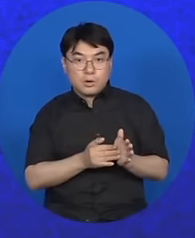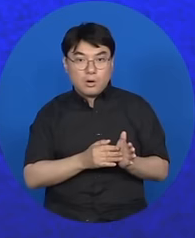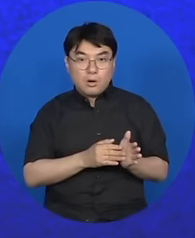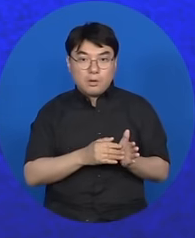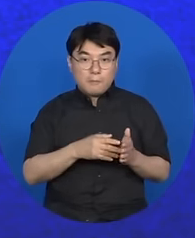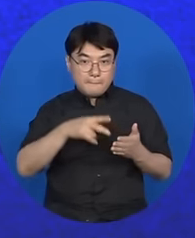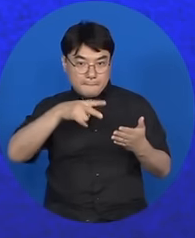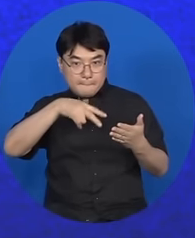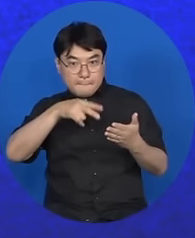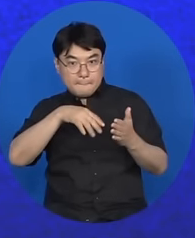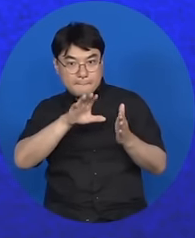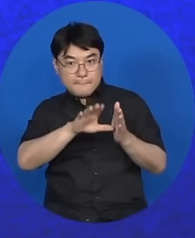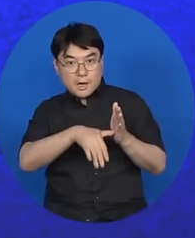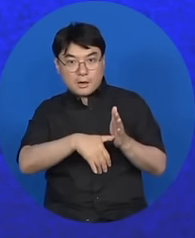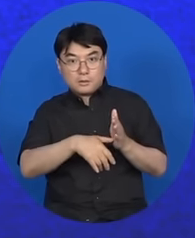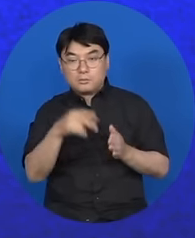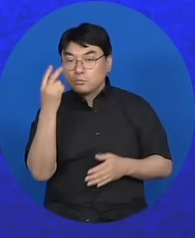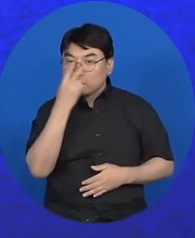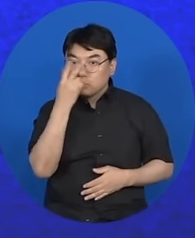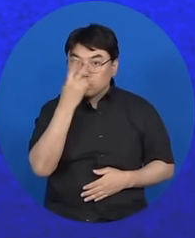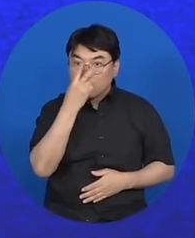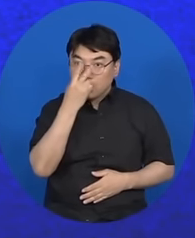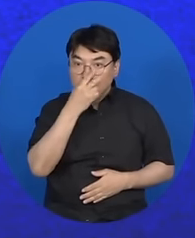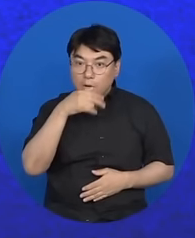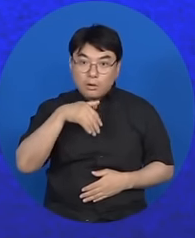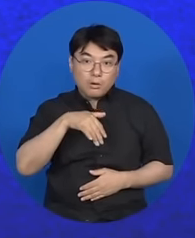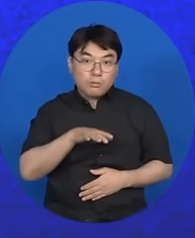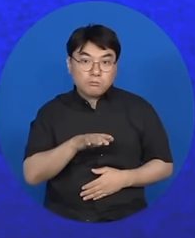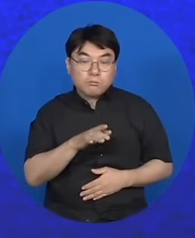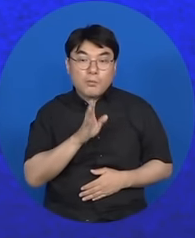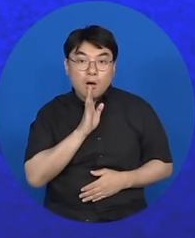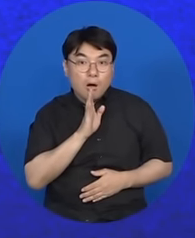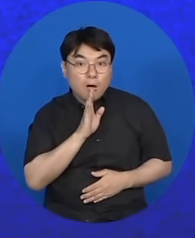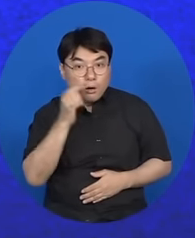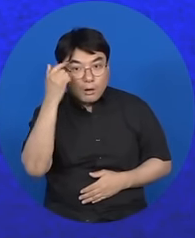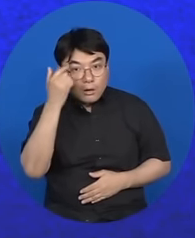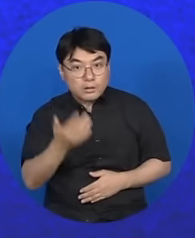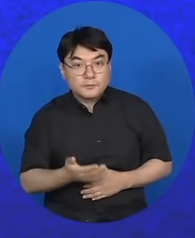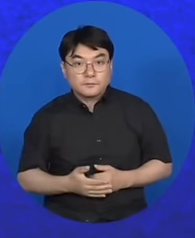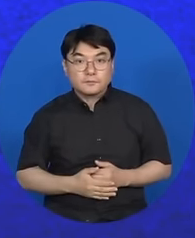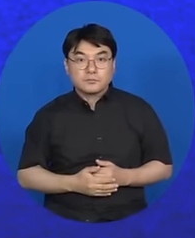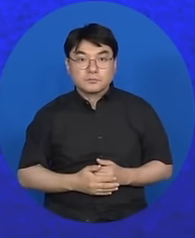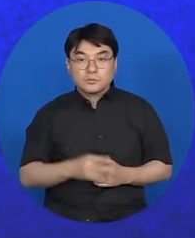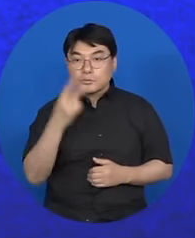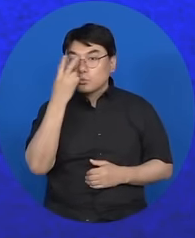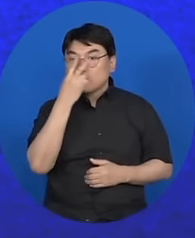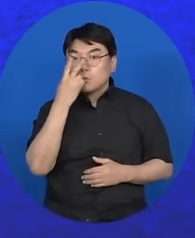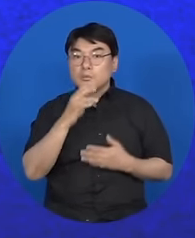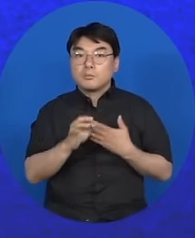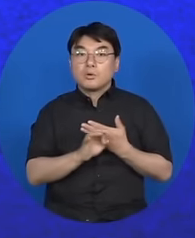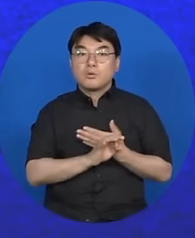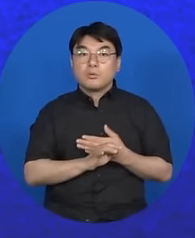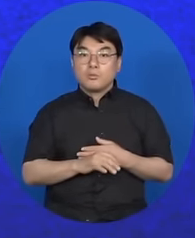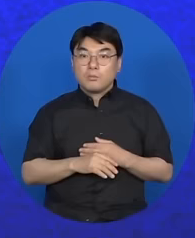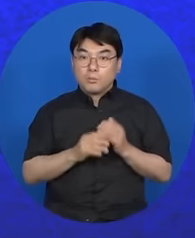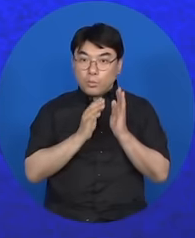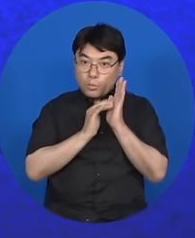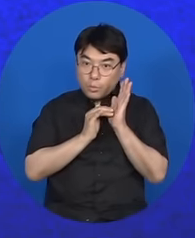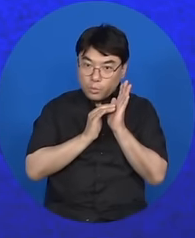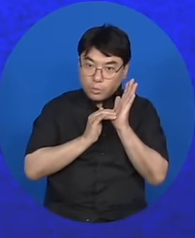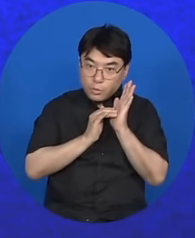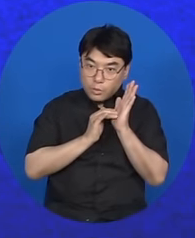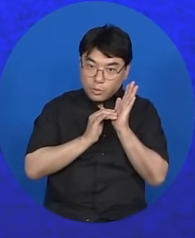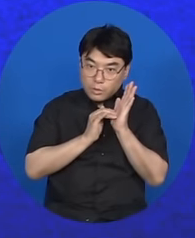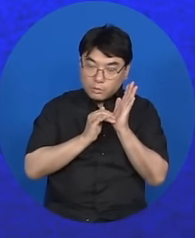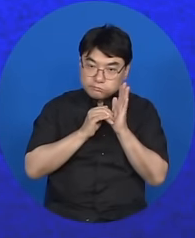읽어보시면요 정말 정탐하러 갔을까요? 맞습니다. 정탐하러 갔는데요 정탐이면요 어떻게 해야 돼요? 몰래 들키지 않게